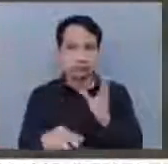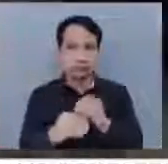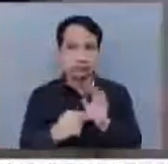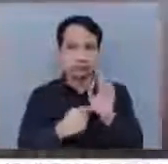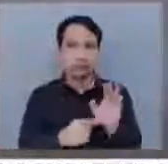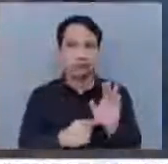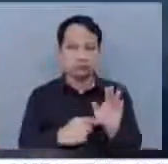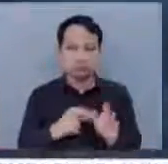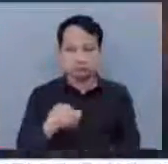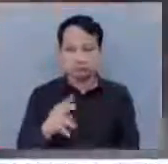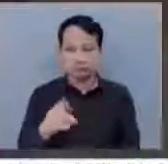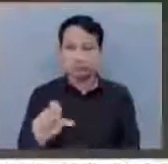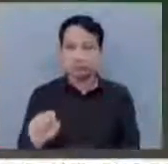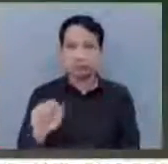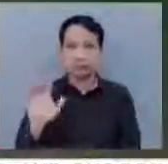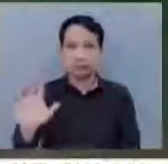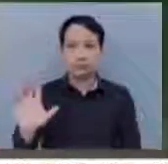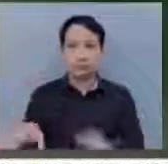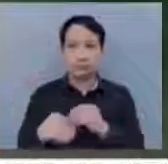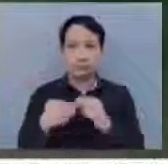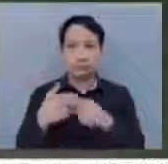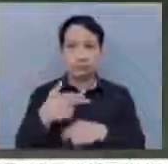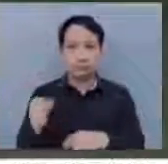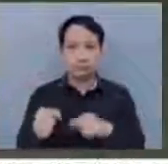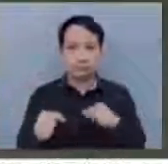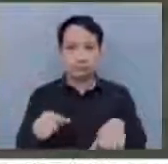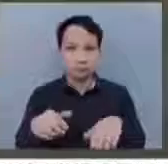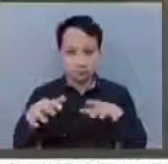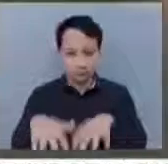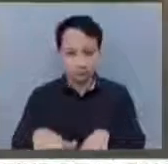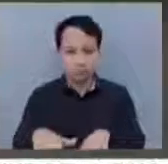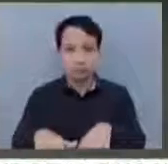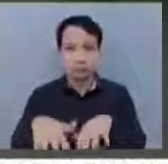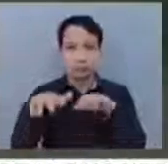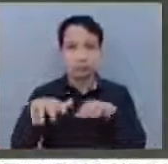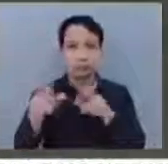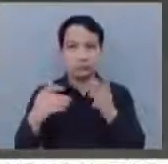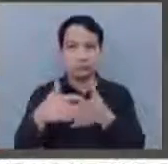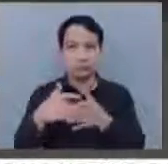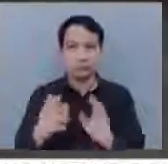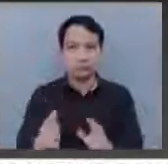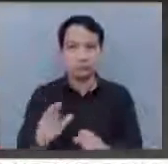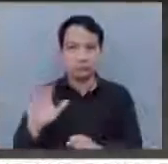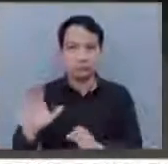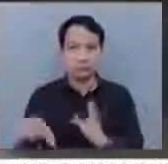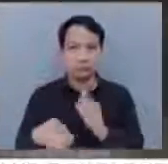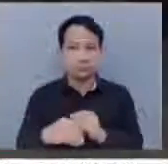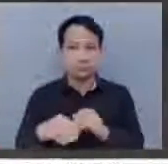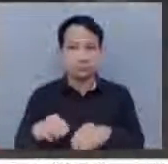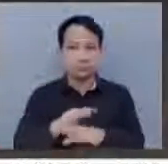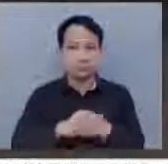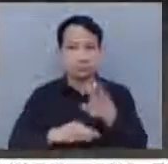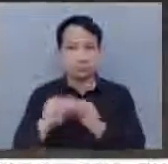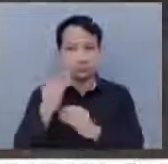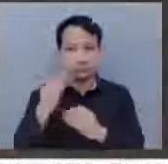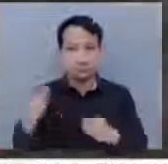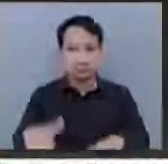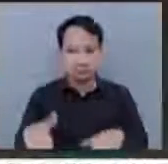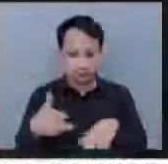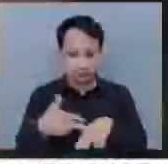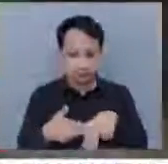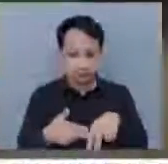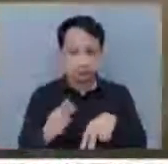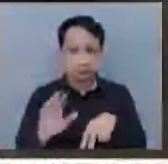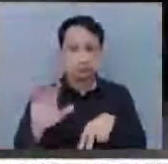Estrellana High School, makikitang lumulusong sa baha ang ilang mga estudyante. Basa na ang kanilang mga pantalon at daladala na lamang ang